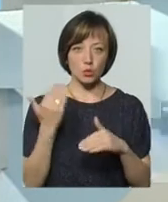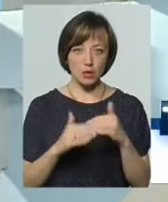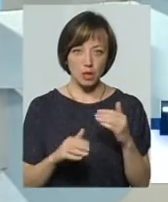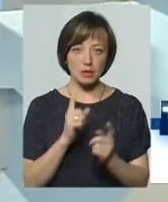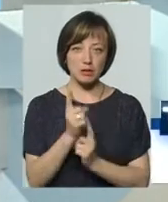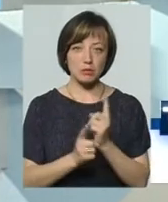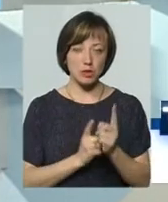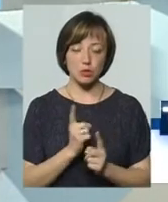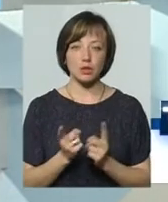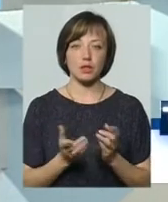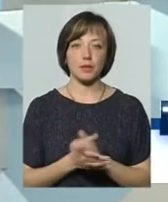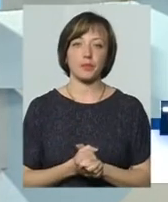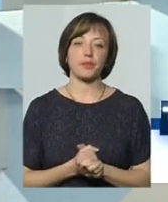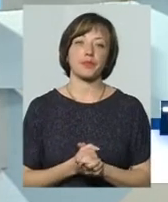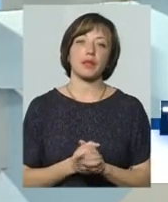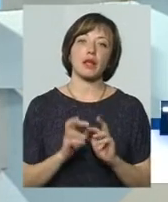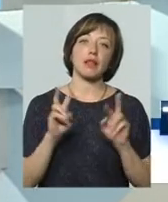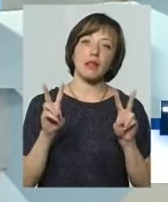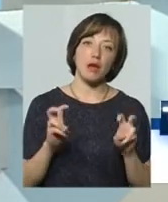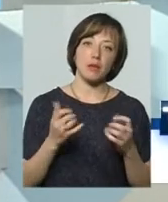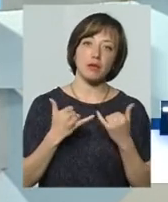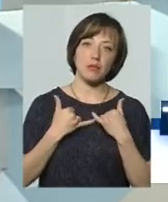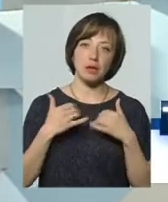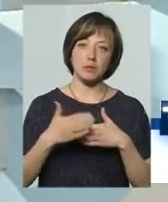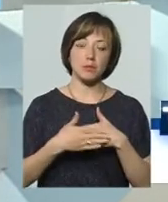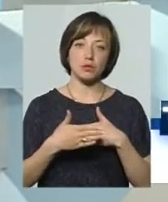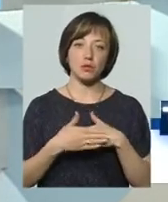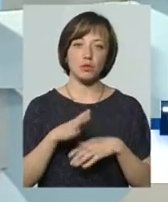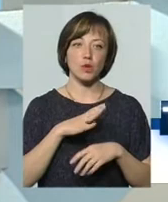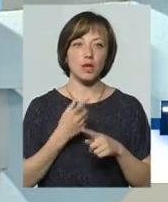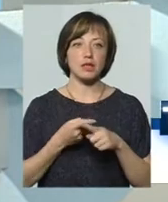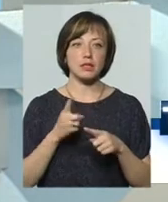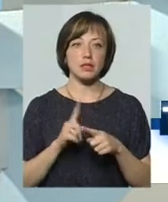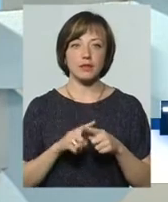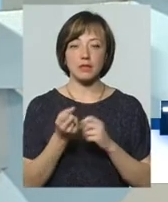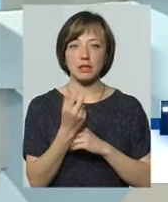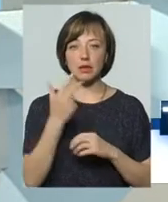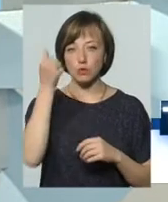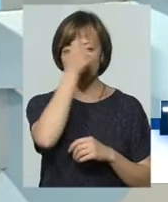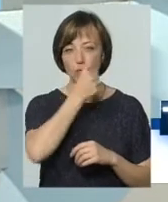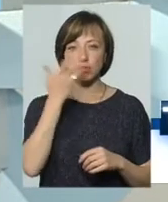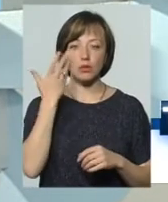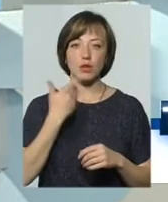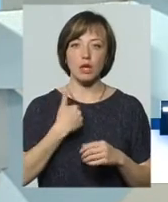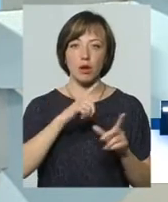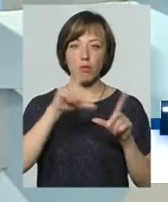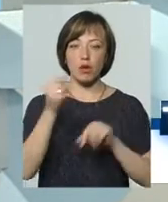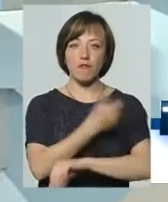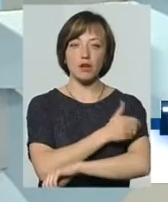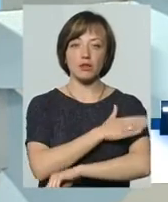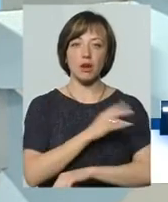Власне, відносно того, наскільки ця тема була для мене близькою, то в 13-му році, коли я поїхав у Варшаву